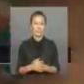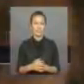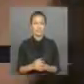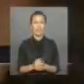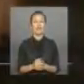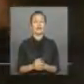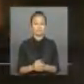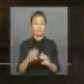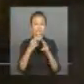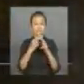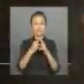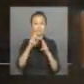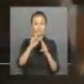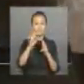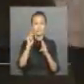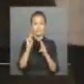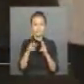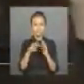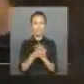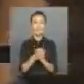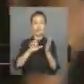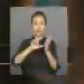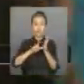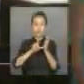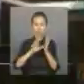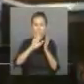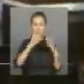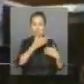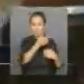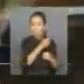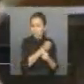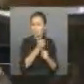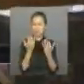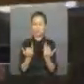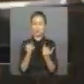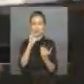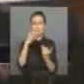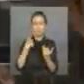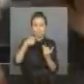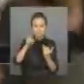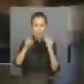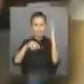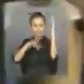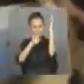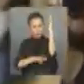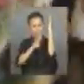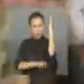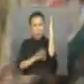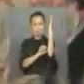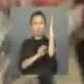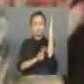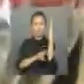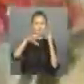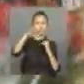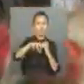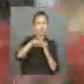ขณะที่นายสุเทพเทือกสุบรรณเลขาธิการพรรคประชาธิปัตย์นะคะให้สัมภาษณ์ระหว่างการลงพื้นที่หาเสียงที่เกาะพังงานจังหวัดสุราษฎร์ธานีว่